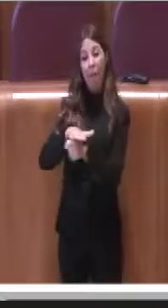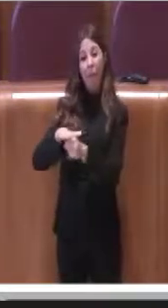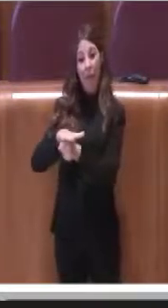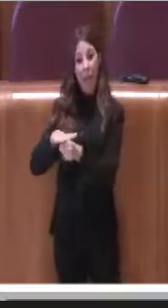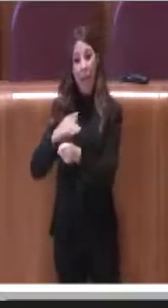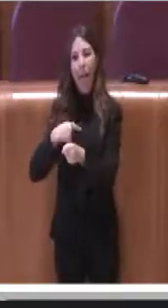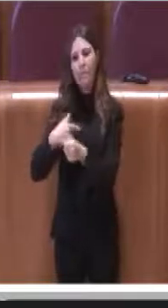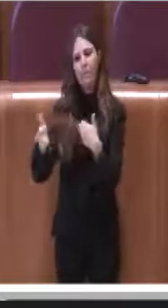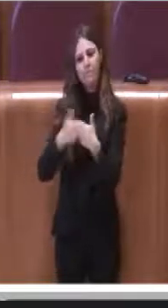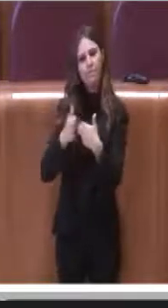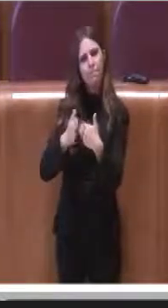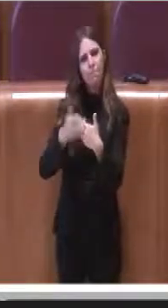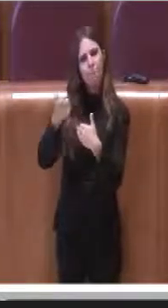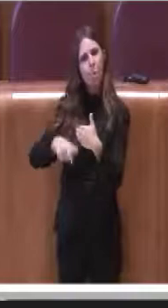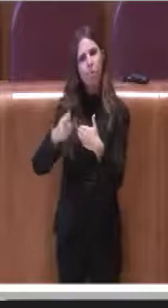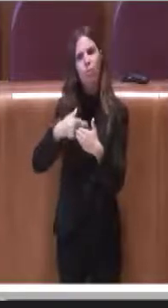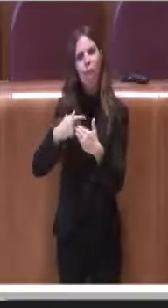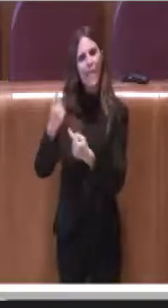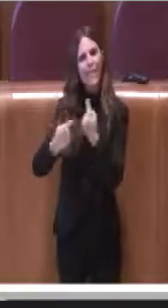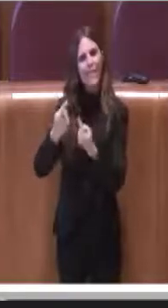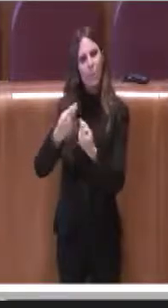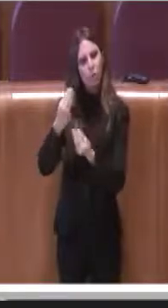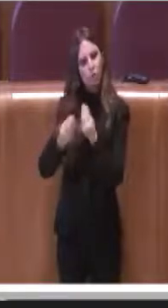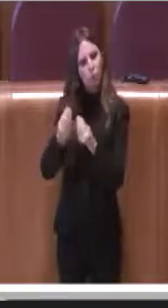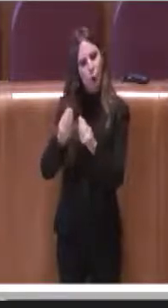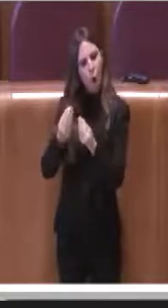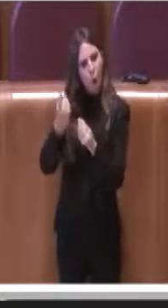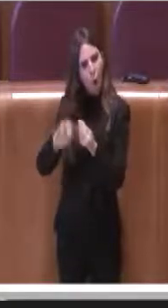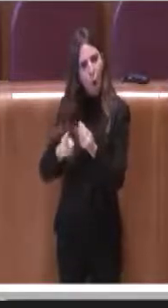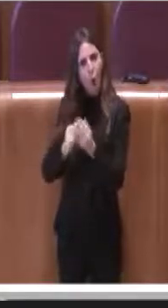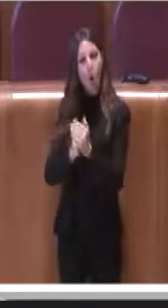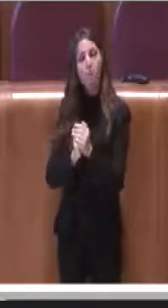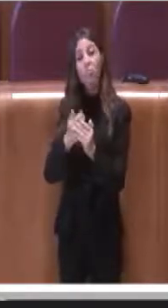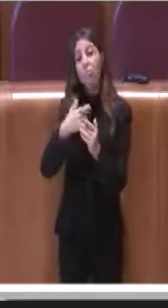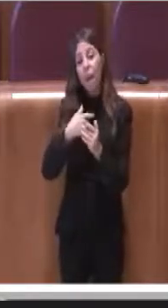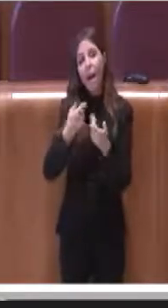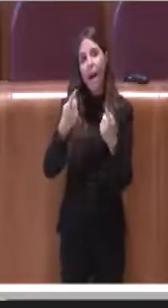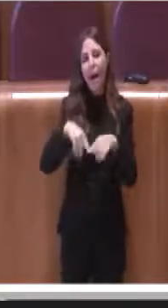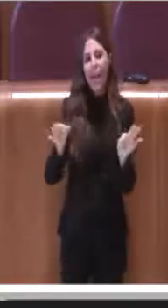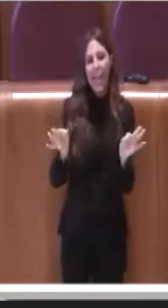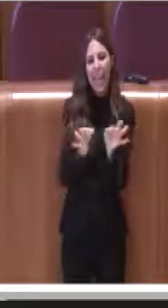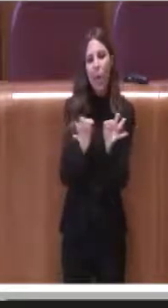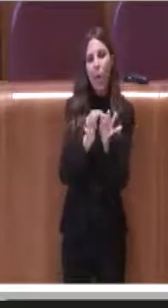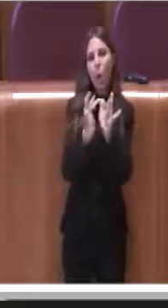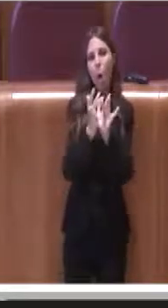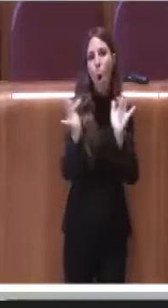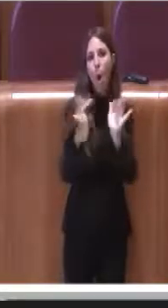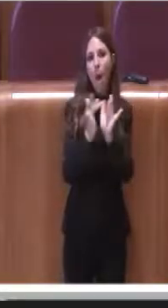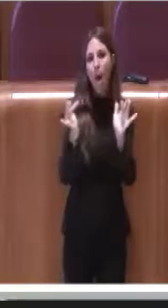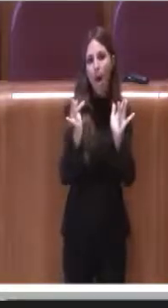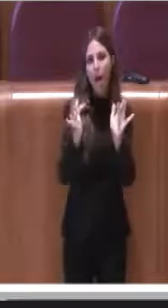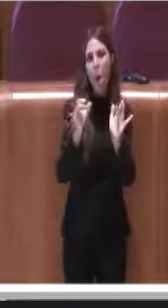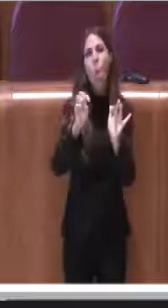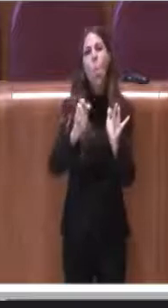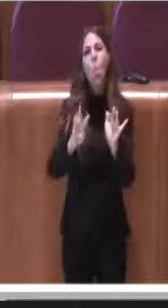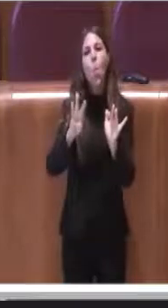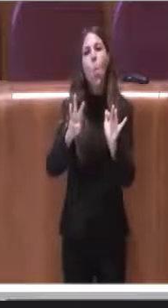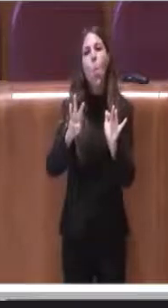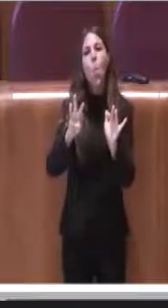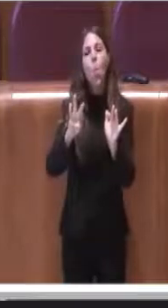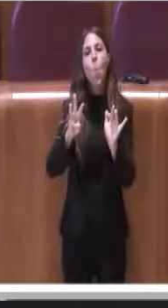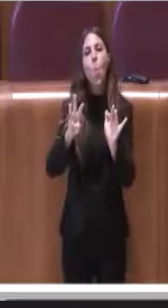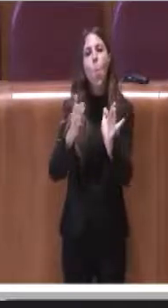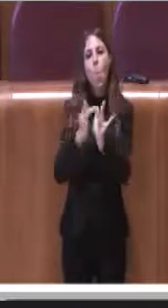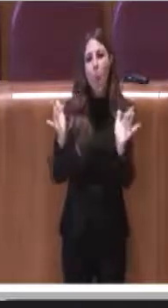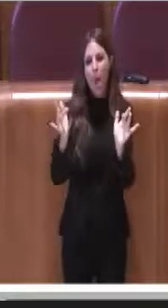ludopatia. C'è stato anche un webinar ultimamente in cui era invitata la